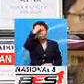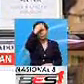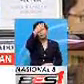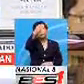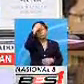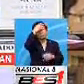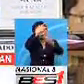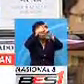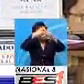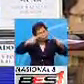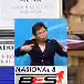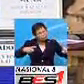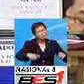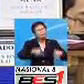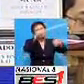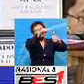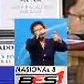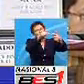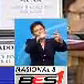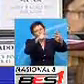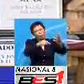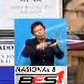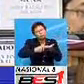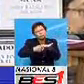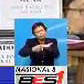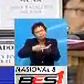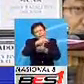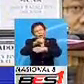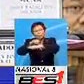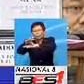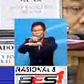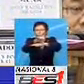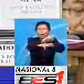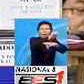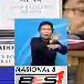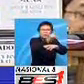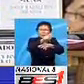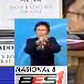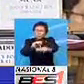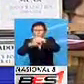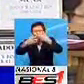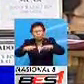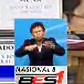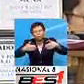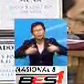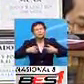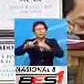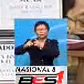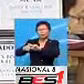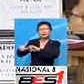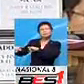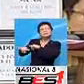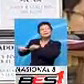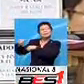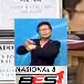ini beberapa Siri rundingan dan konsultasi dengan negeri-negeri telah pun diadakan oleh Rakan sejawat saya